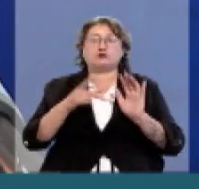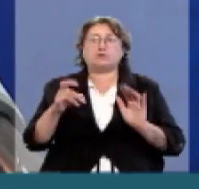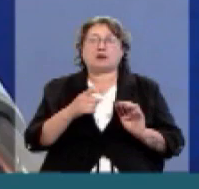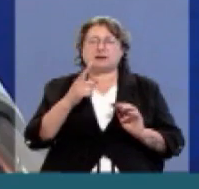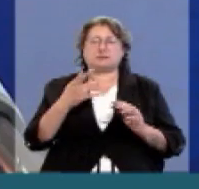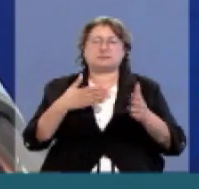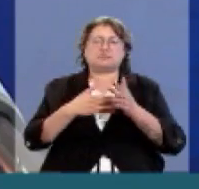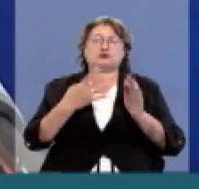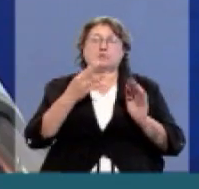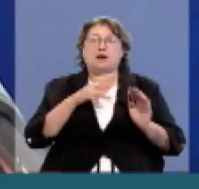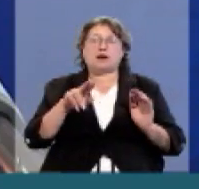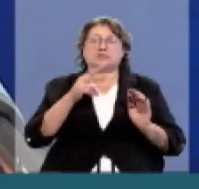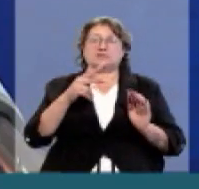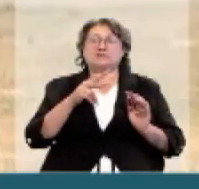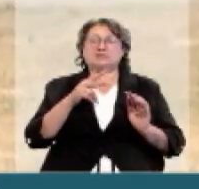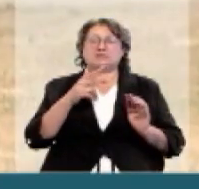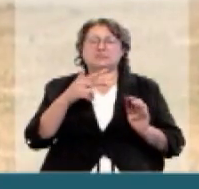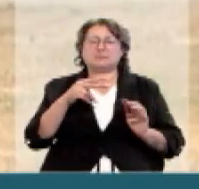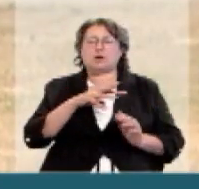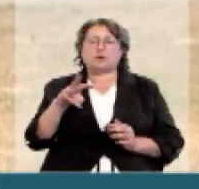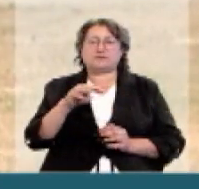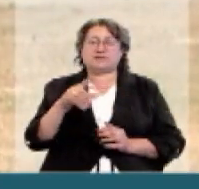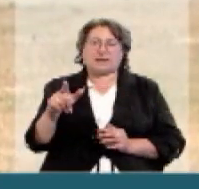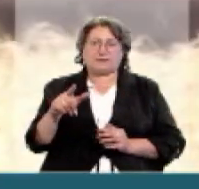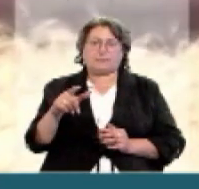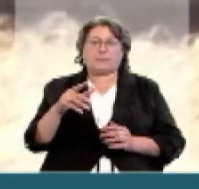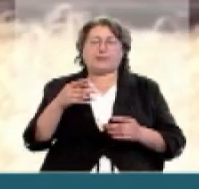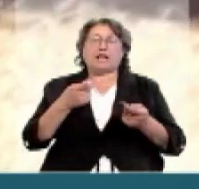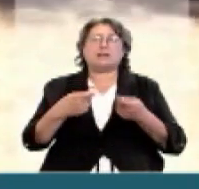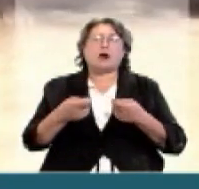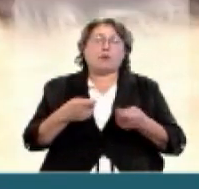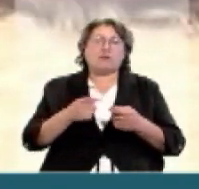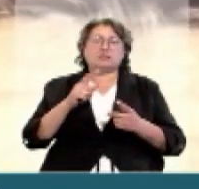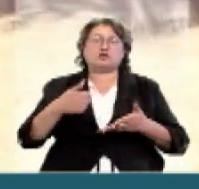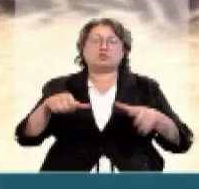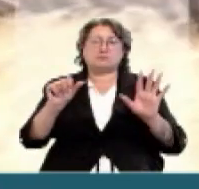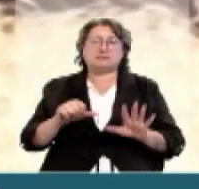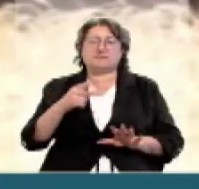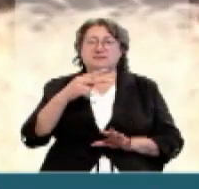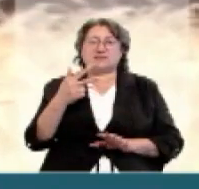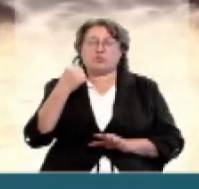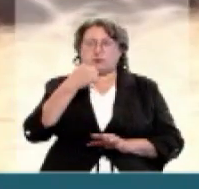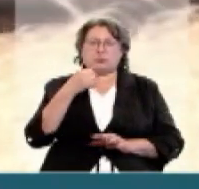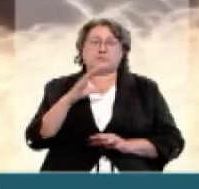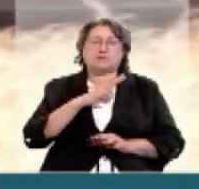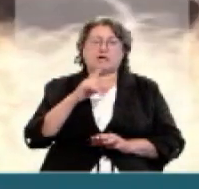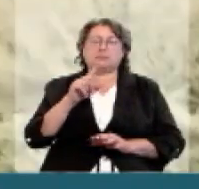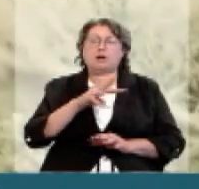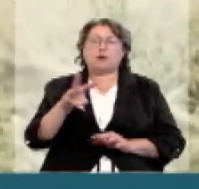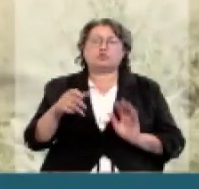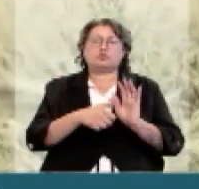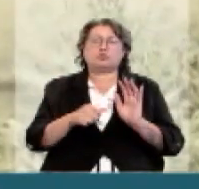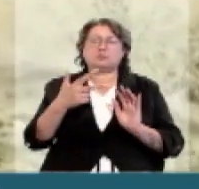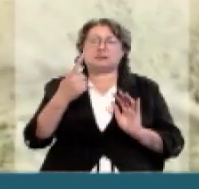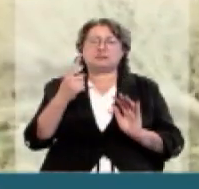4 миллиард 317 миллион теңгеге жетті. 2023 жылдың 6 айында бөлшек сауда 1 миллиард 631,4